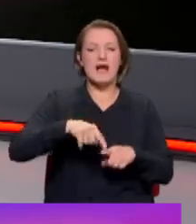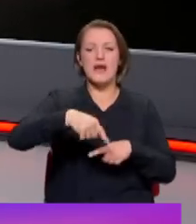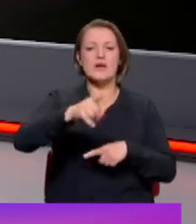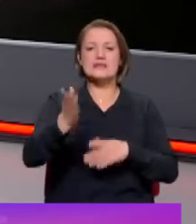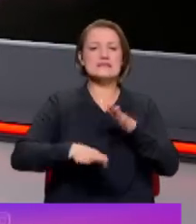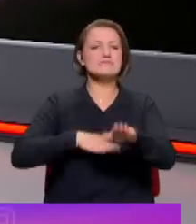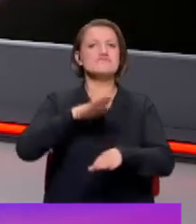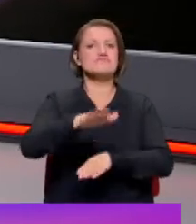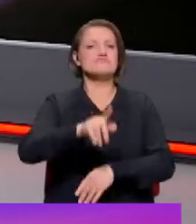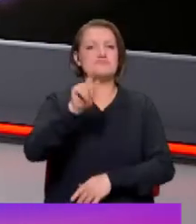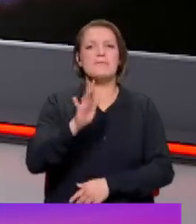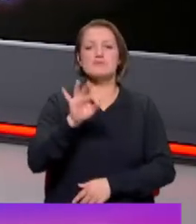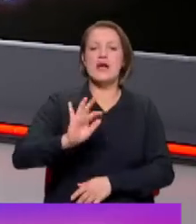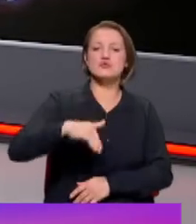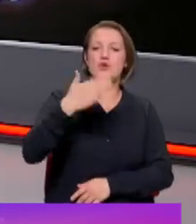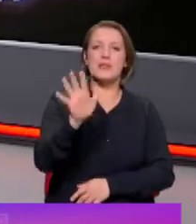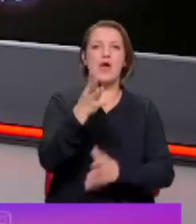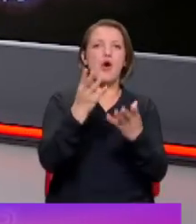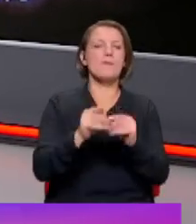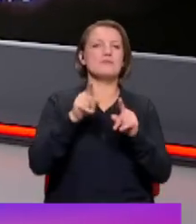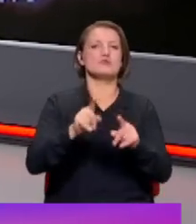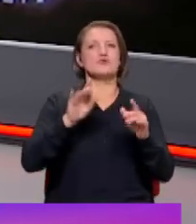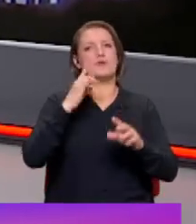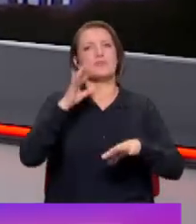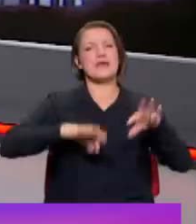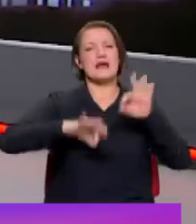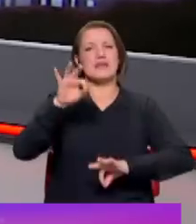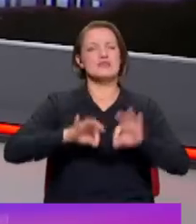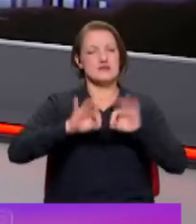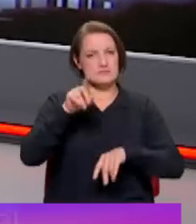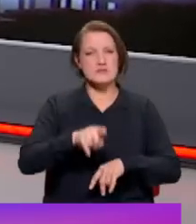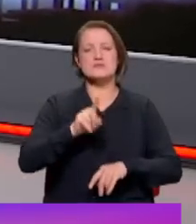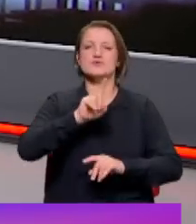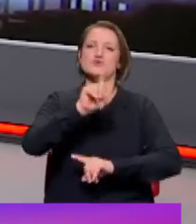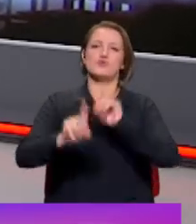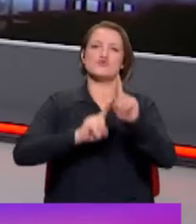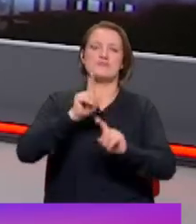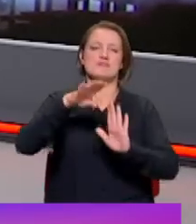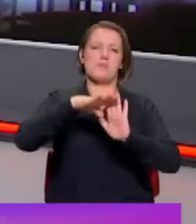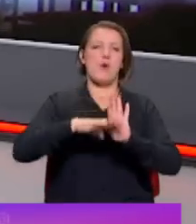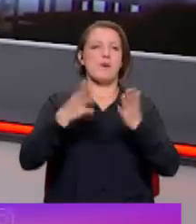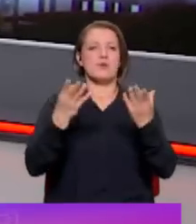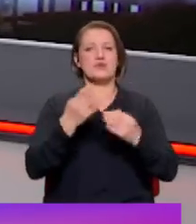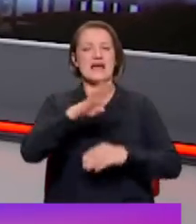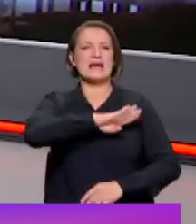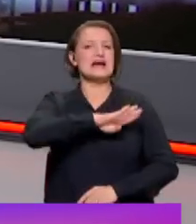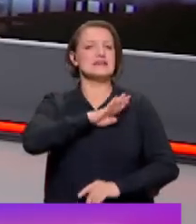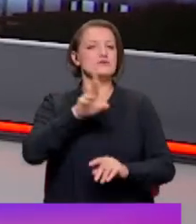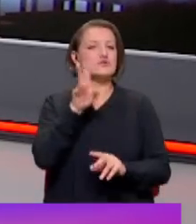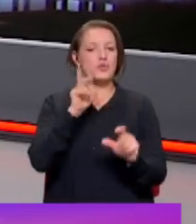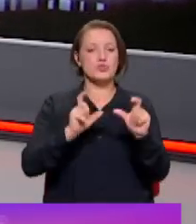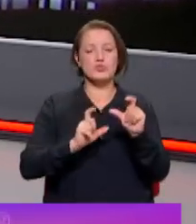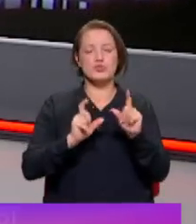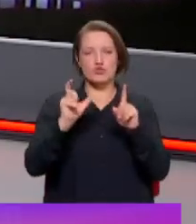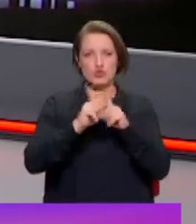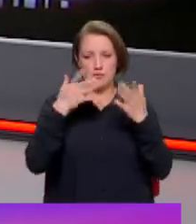nasıldı bundan sonra nasıl olmalı bunları da değerlendirip soracağımız bir yayın olacak hemen isterseniz gaz dei son durumu da